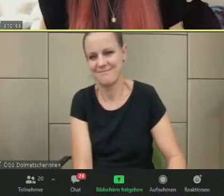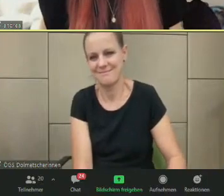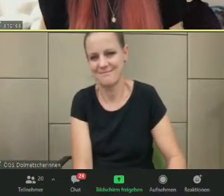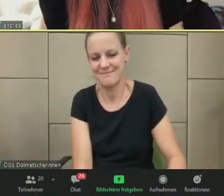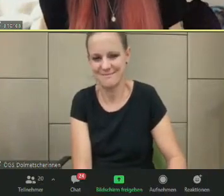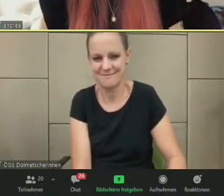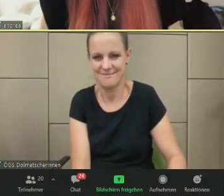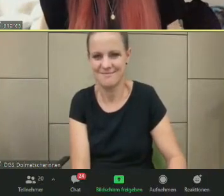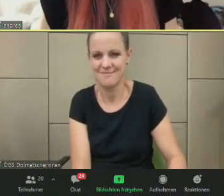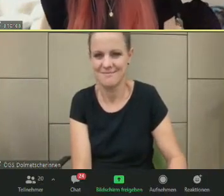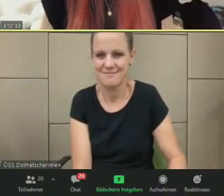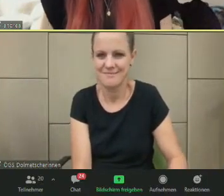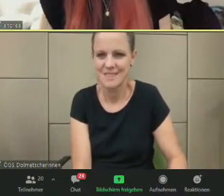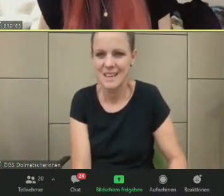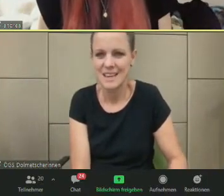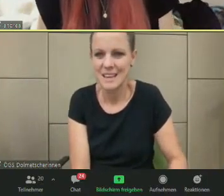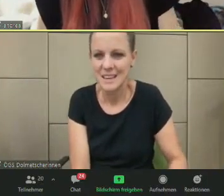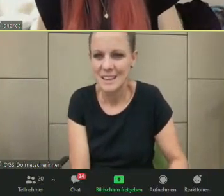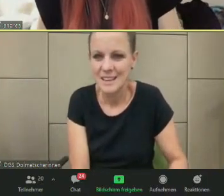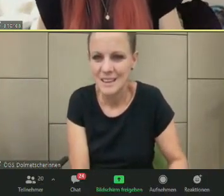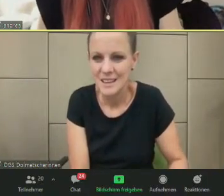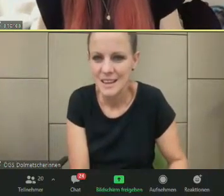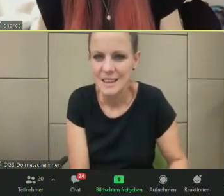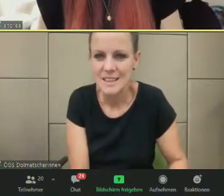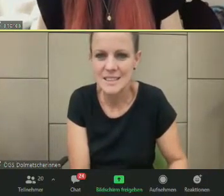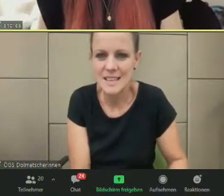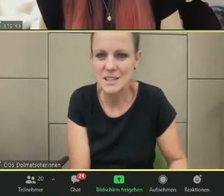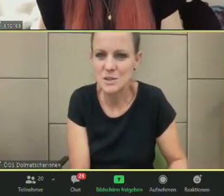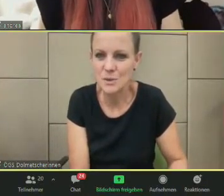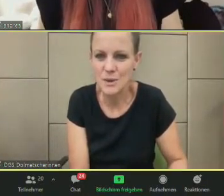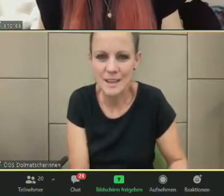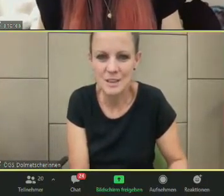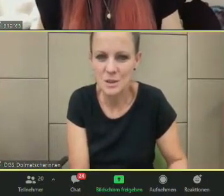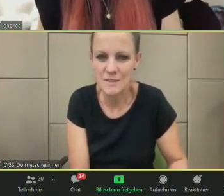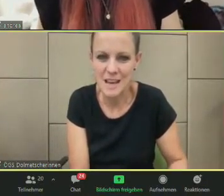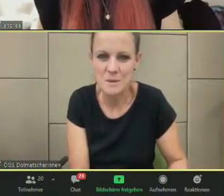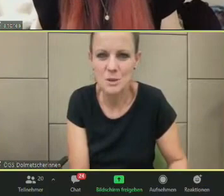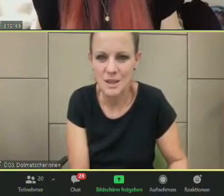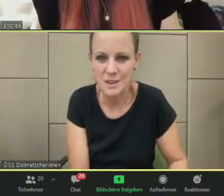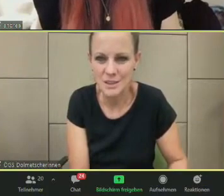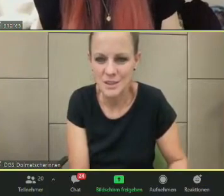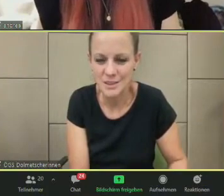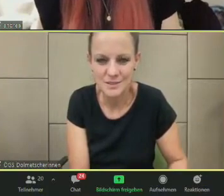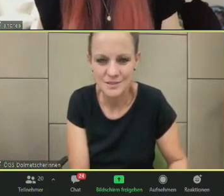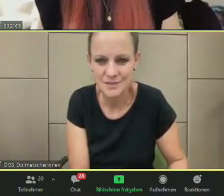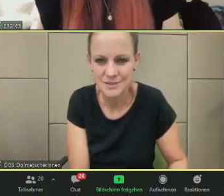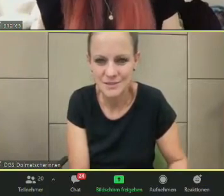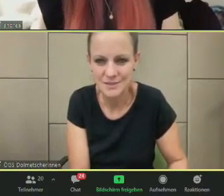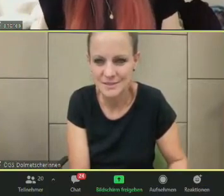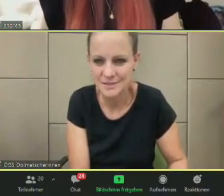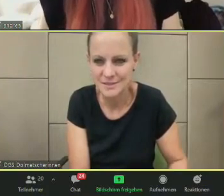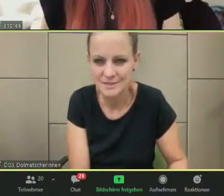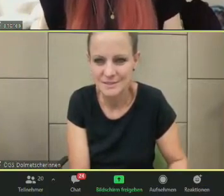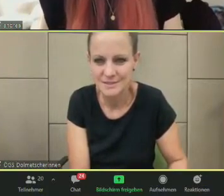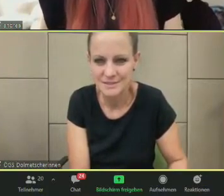Swan Lake, the Genau, und der hat auch ganz viele tolle Videos zum Beispiel. Das ist echt so eine tolle Werbung auch.